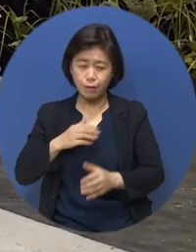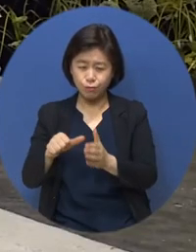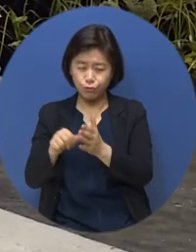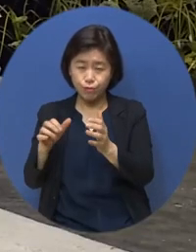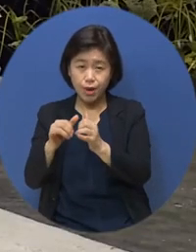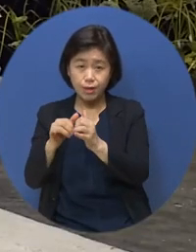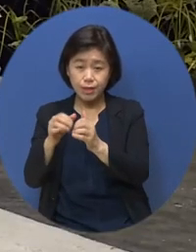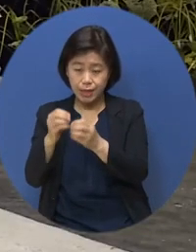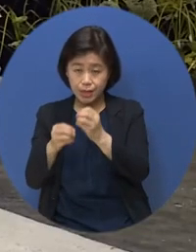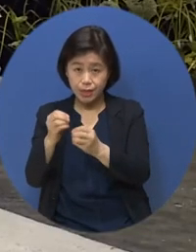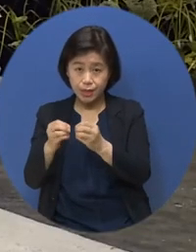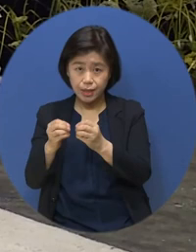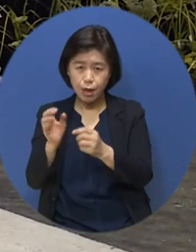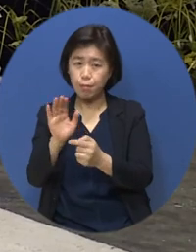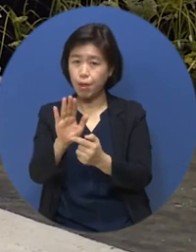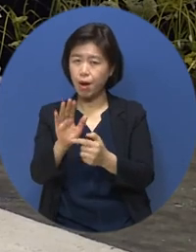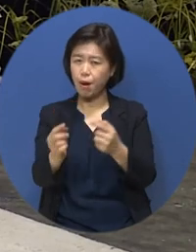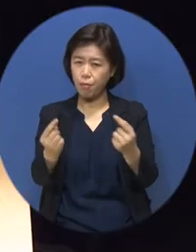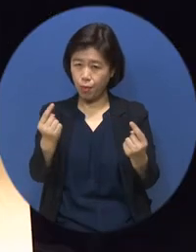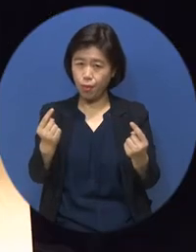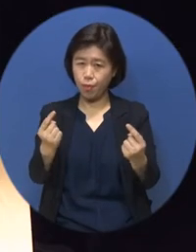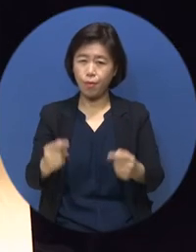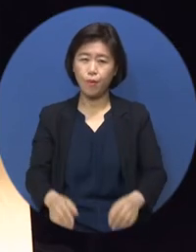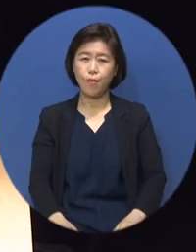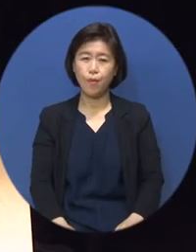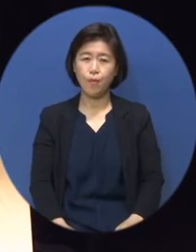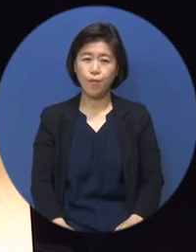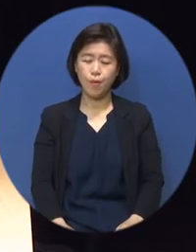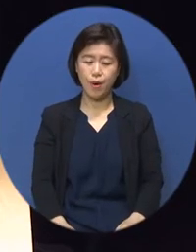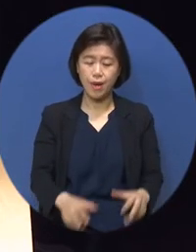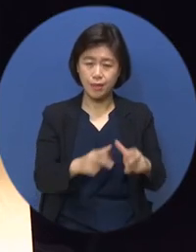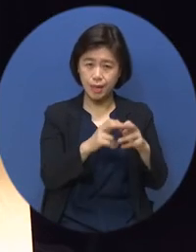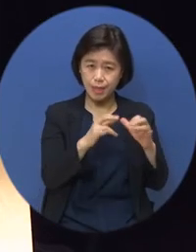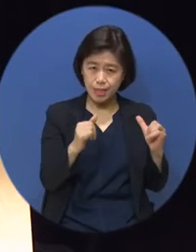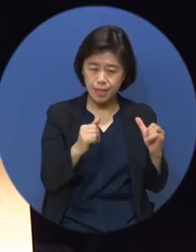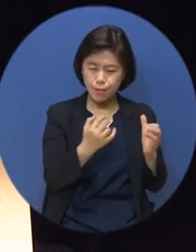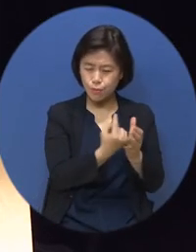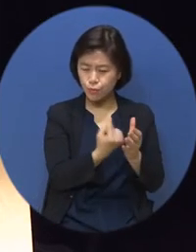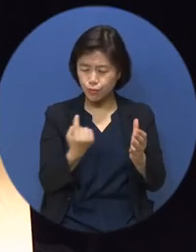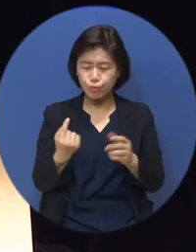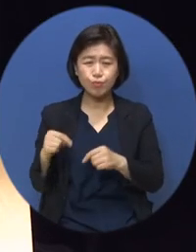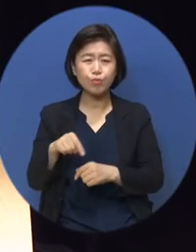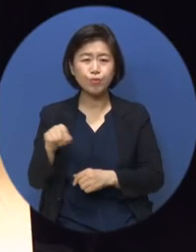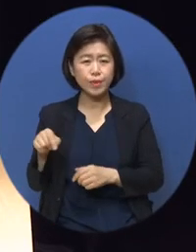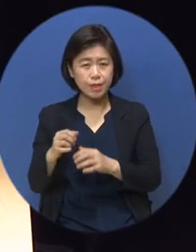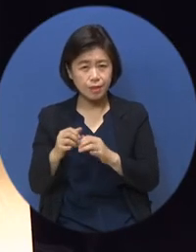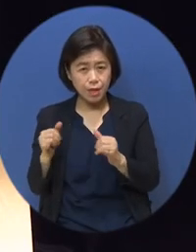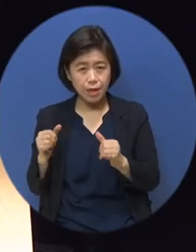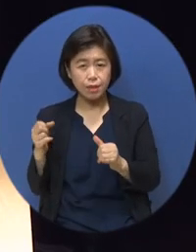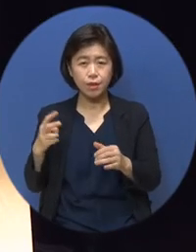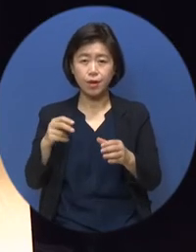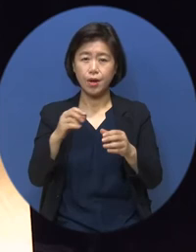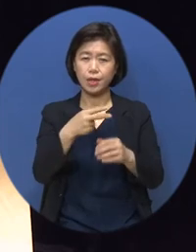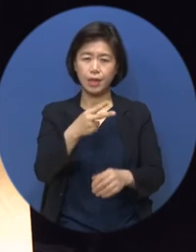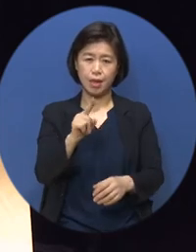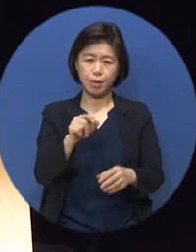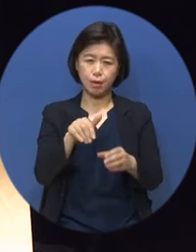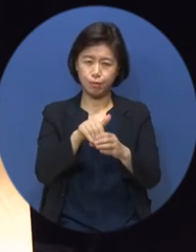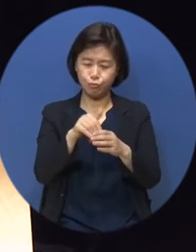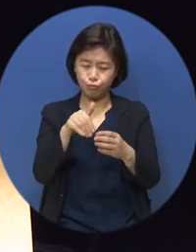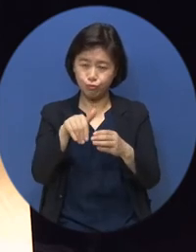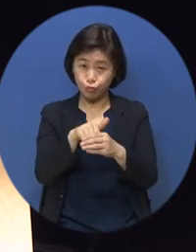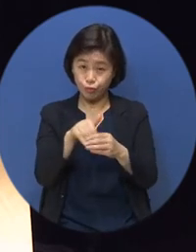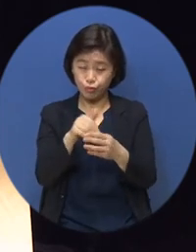장애인이나 즉 나대아리겠죠. 소외된 자들이나 다문화 가정이나 이런